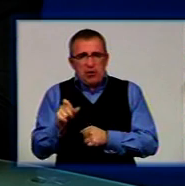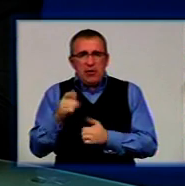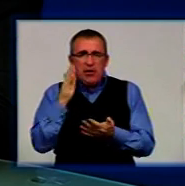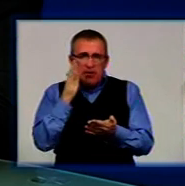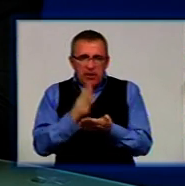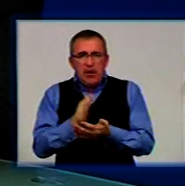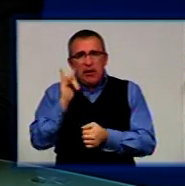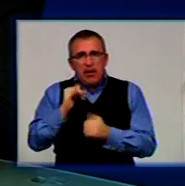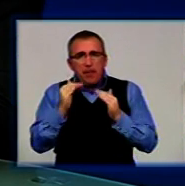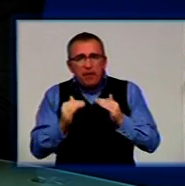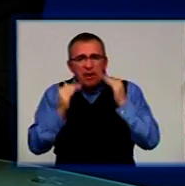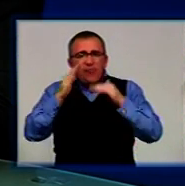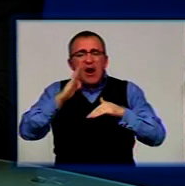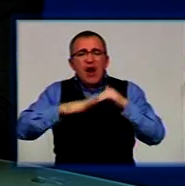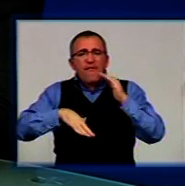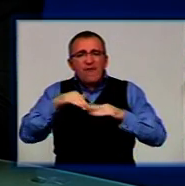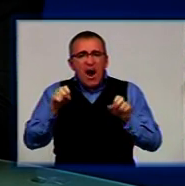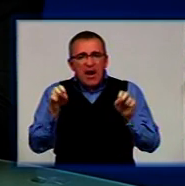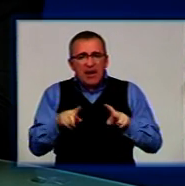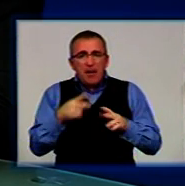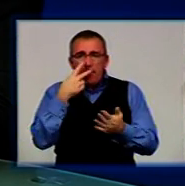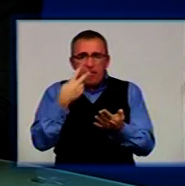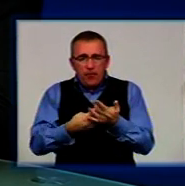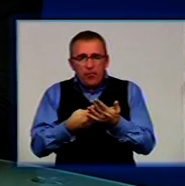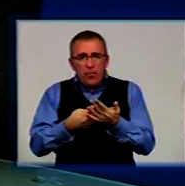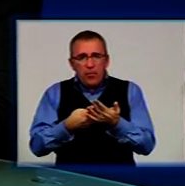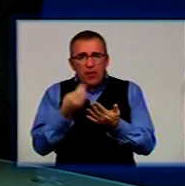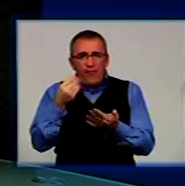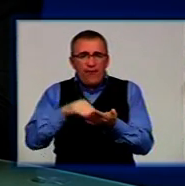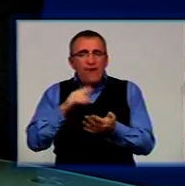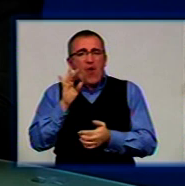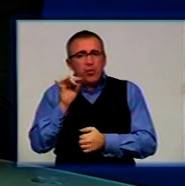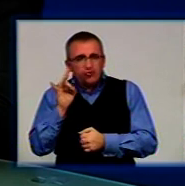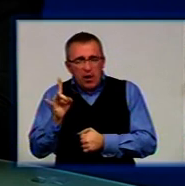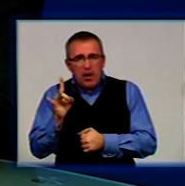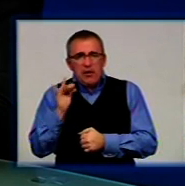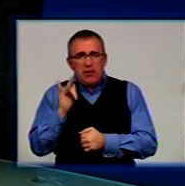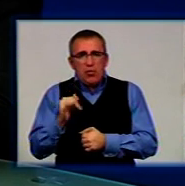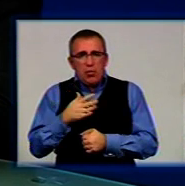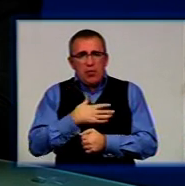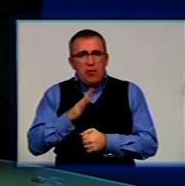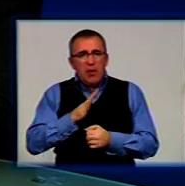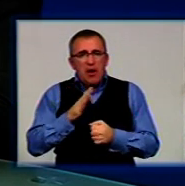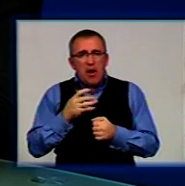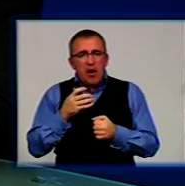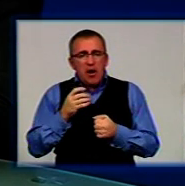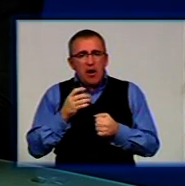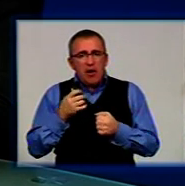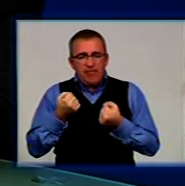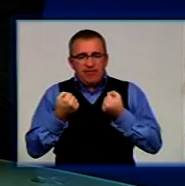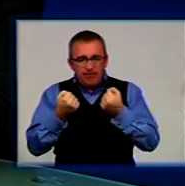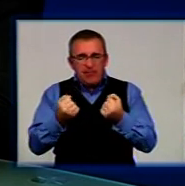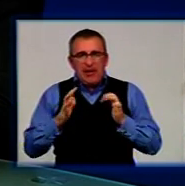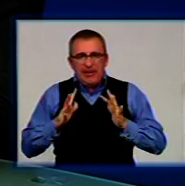Є і підвищення кваліфікації, теж передбачається за рахунок ваучерів. Це були у нас машиністи,